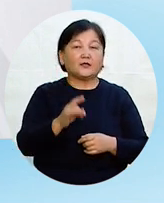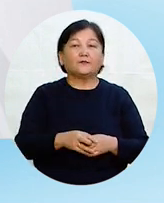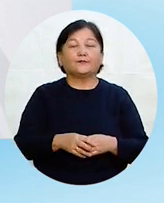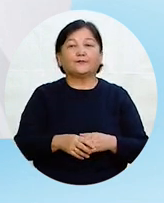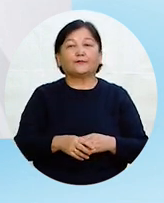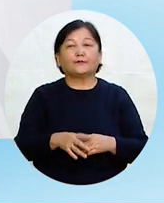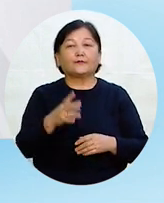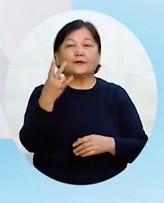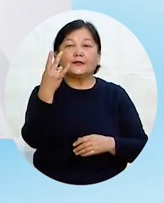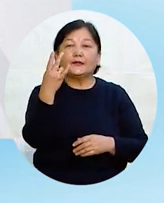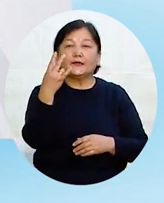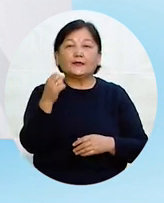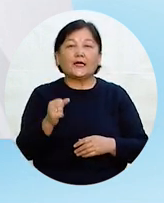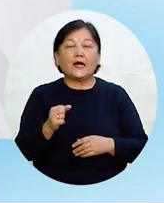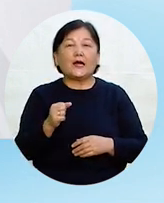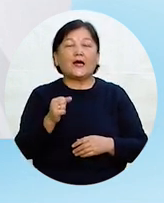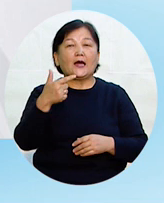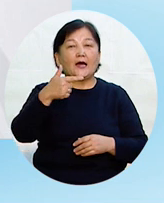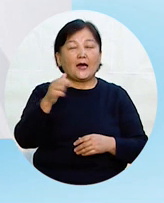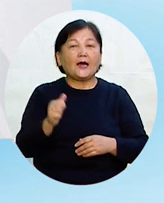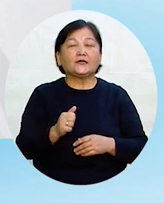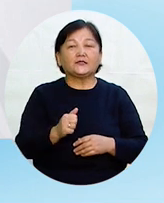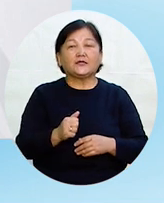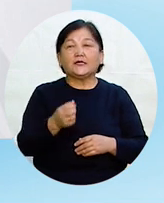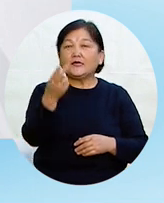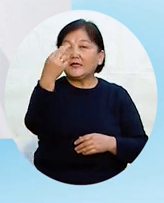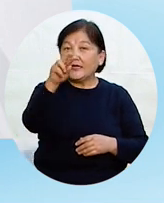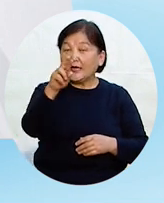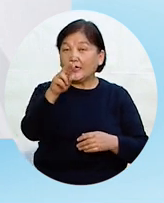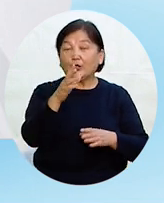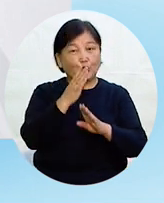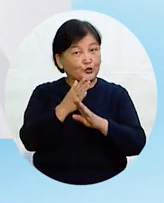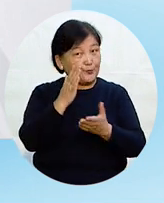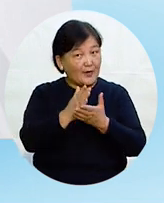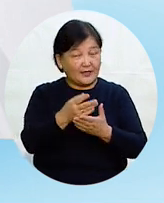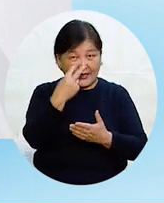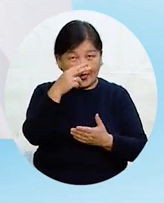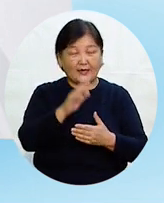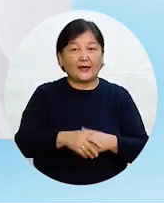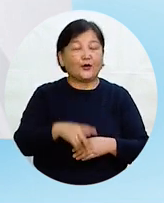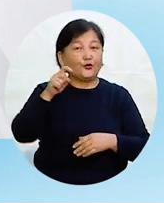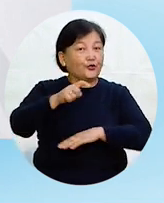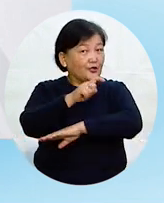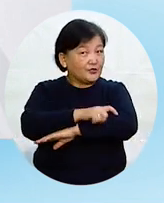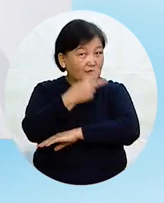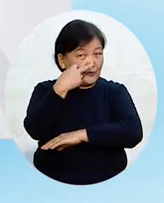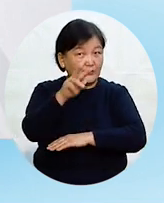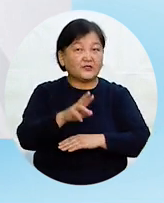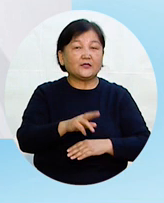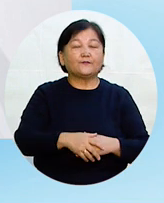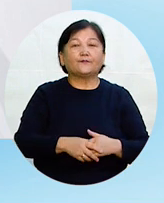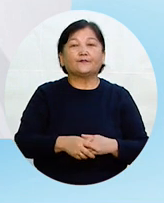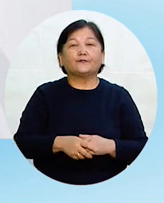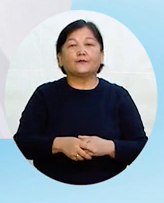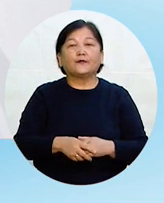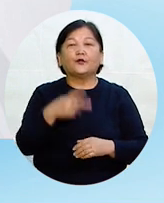За наад гэдэг үгийг наа гаад буюу дэвсгэр дэвсгэр төгснө гэдгийг анхаараарай. За өнөөдрийн хичээлээр үтсэн цагаар төгсөх